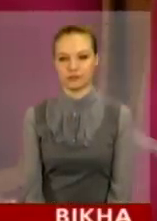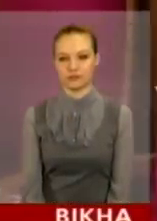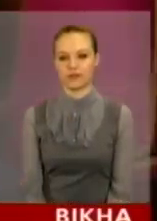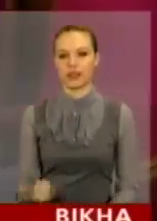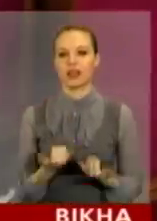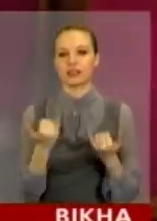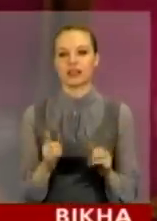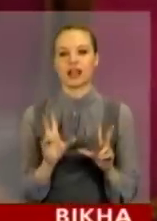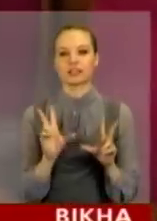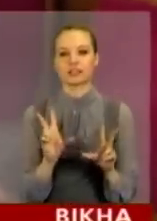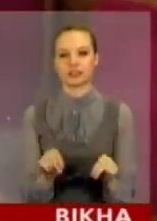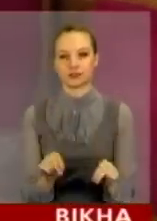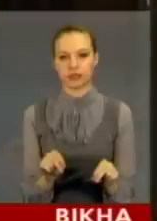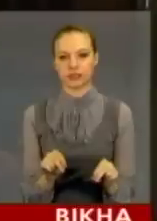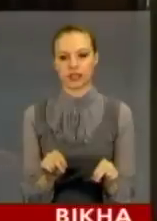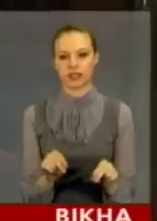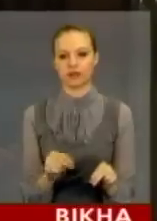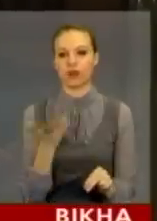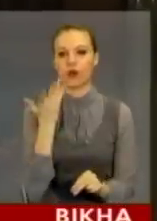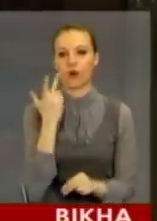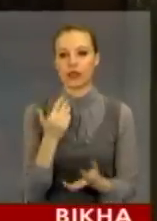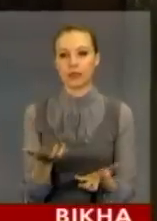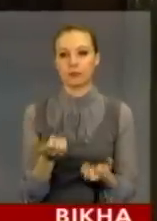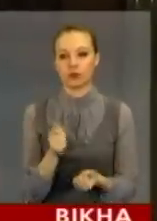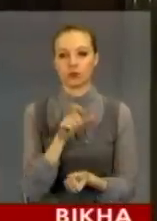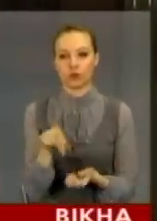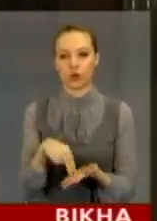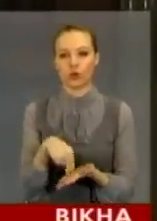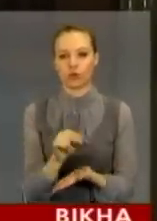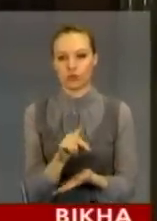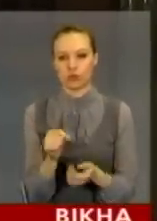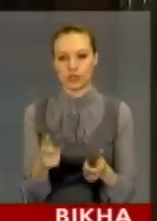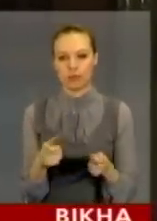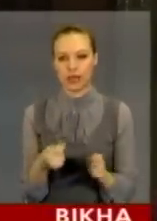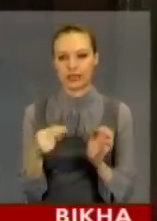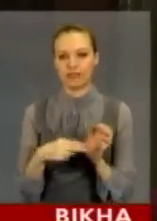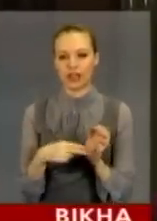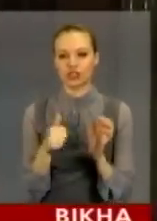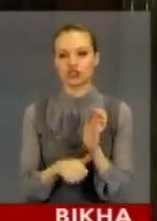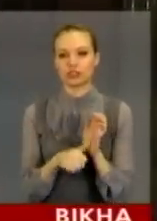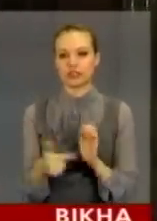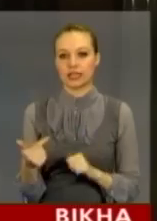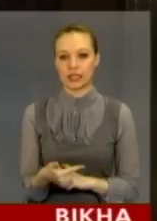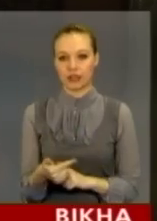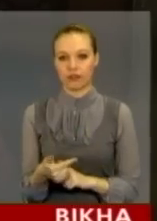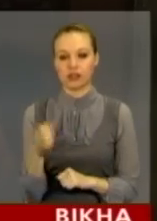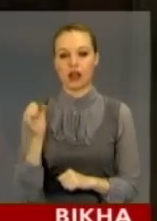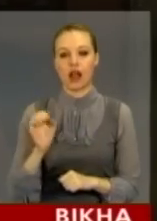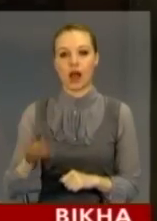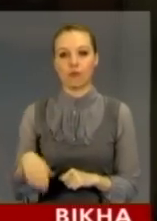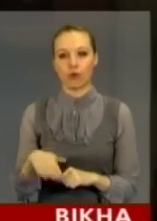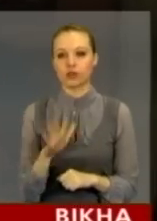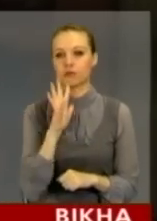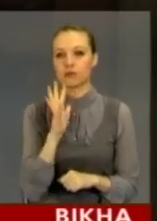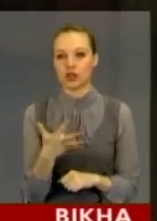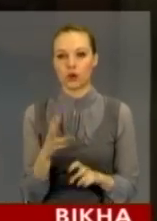Для складання присяги. Коли беруть людей, купують за пакет вартістю 60 гривень, а потім 5